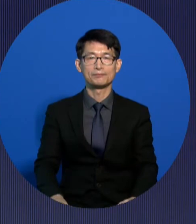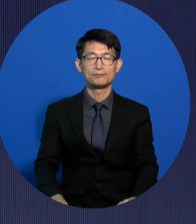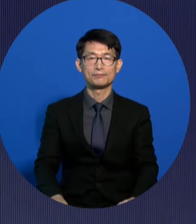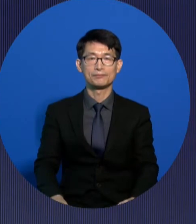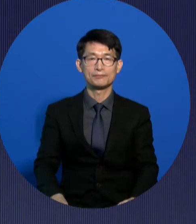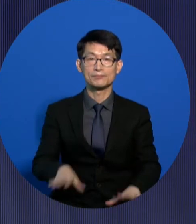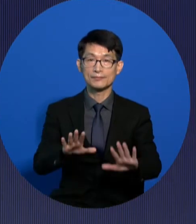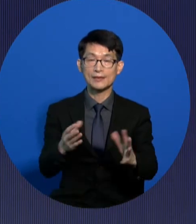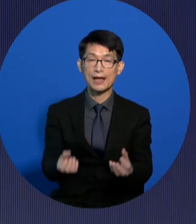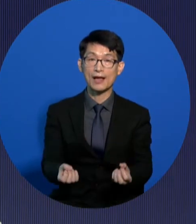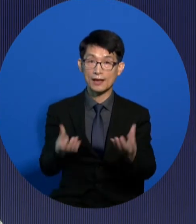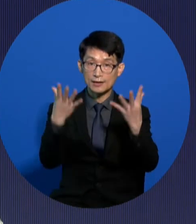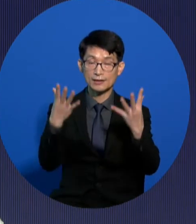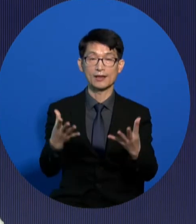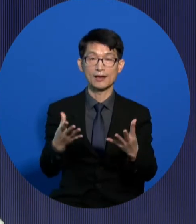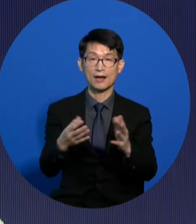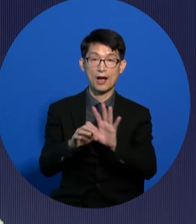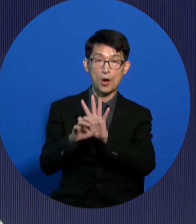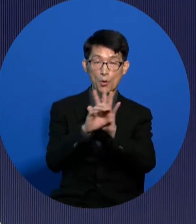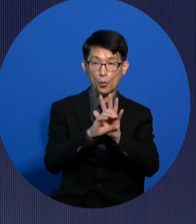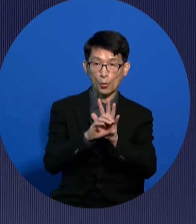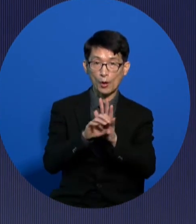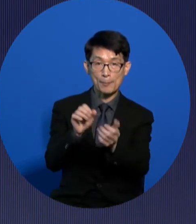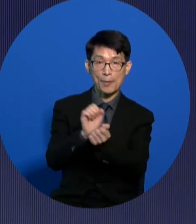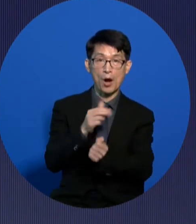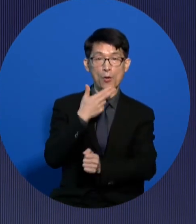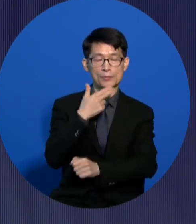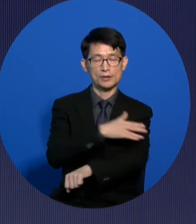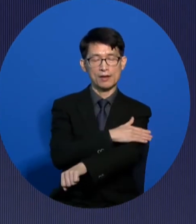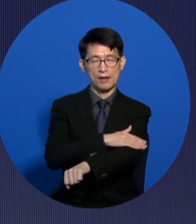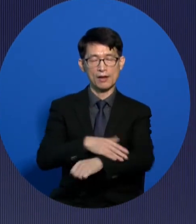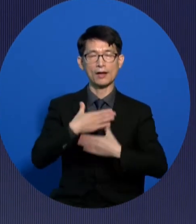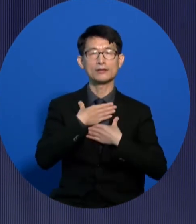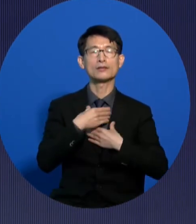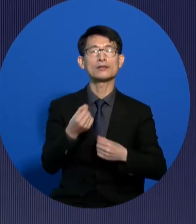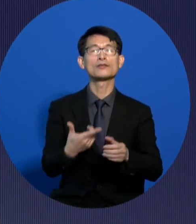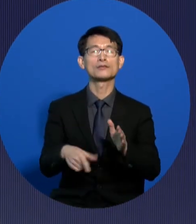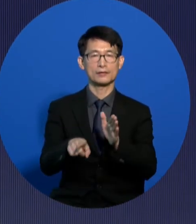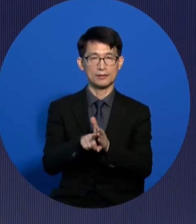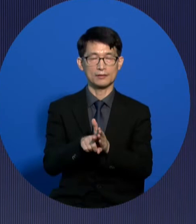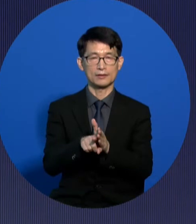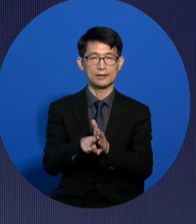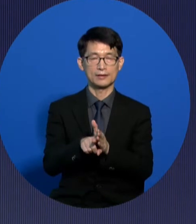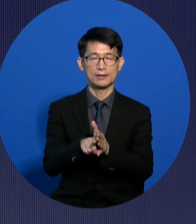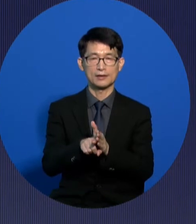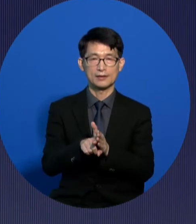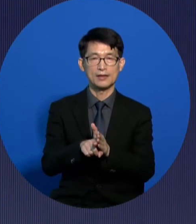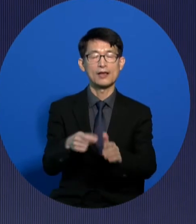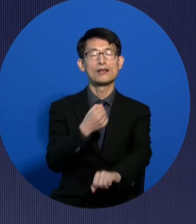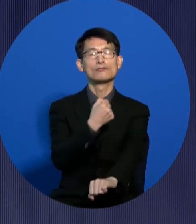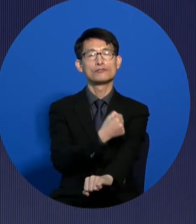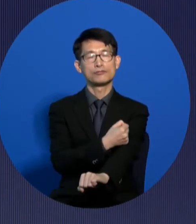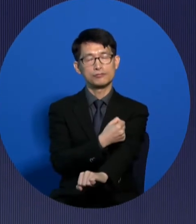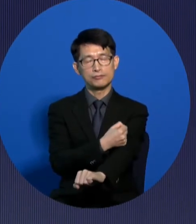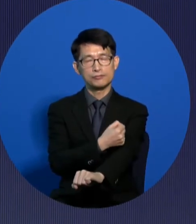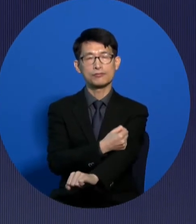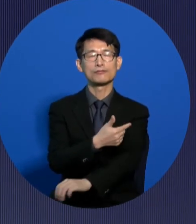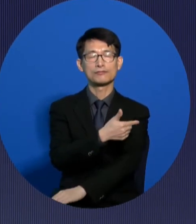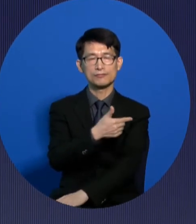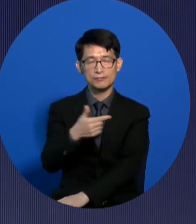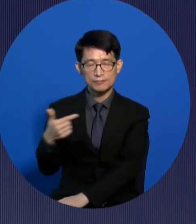행사가 이렇게 안전하게 치러질 수 있도록 많은 고생을 해주신 우리